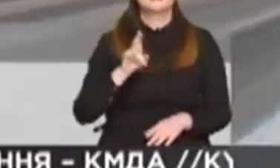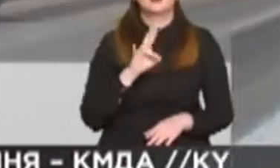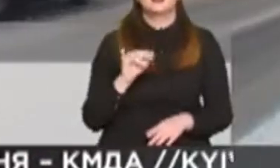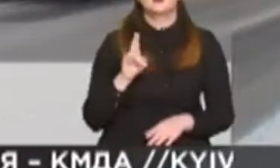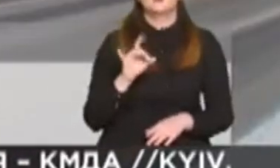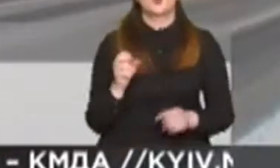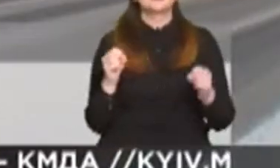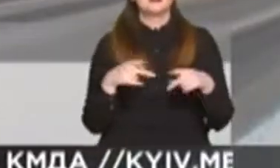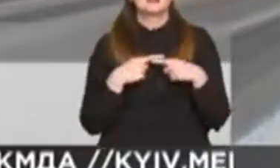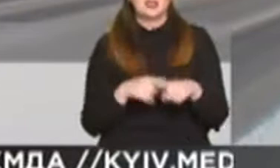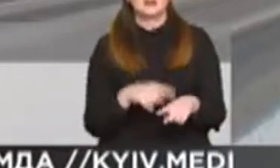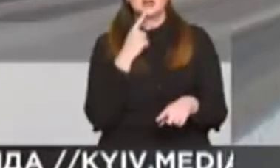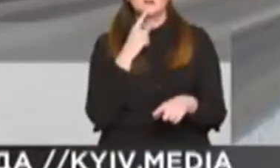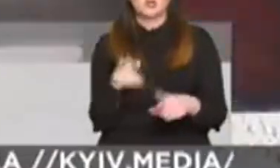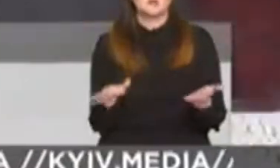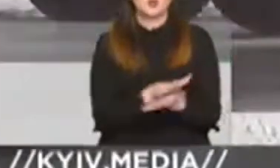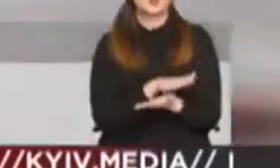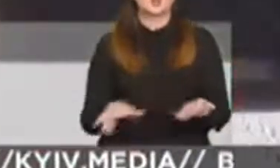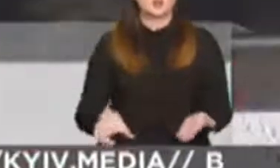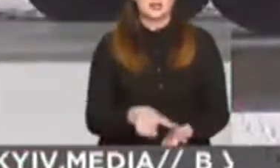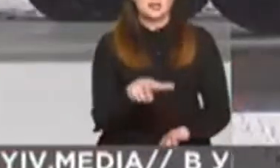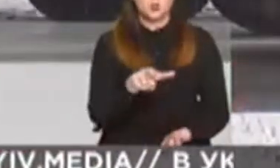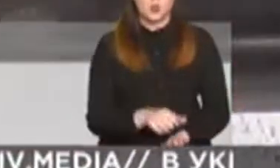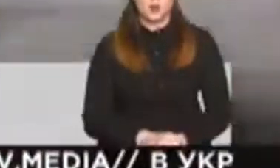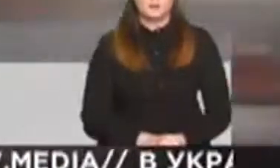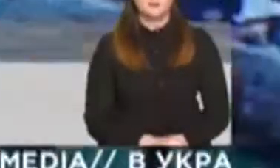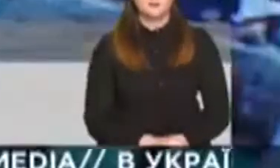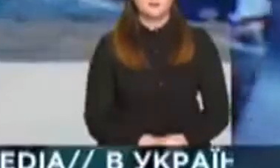Нині спецтехніка намагається там розчистити дороги.